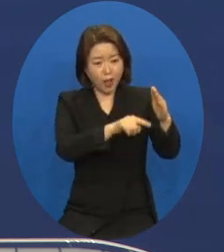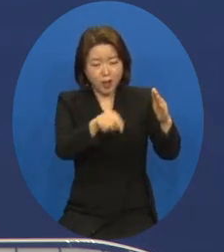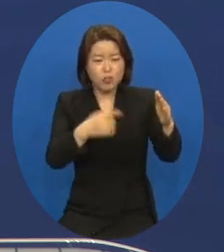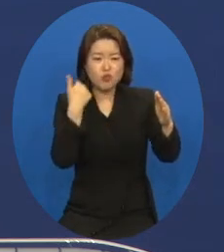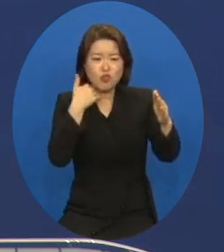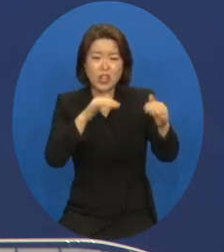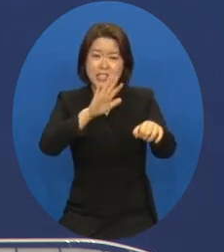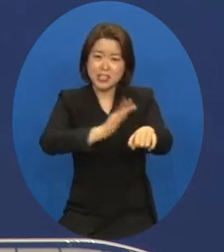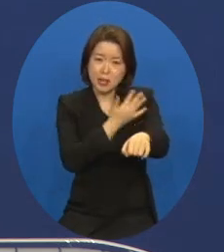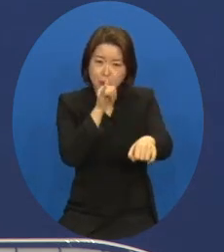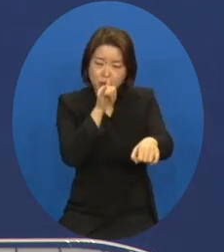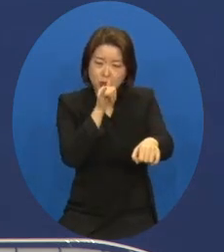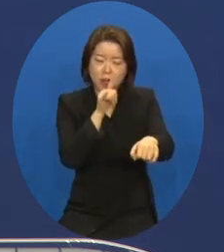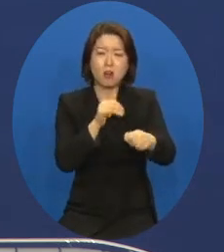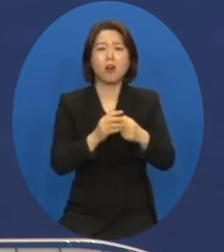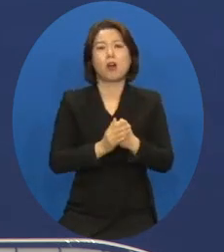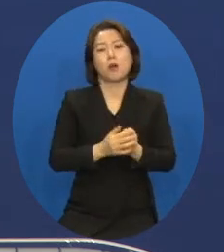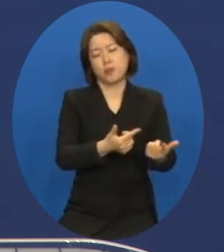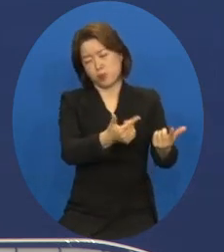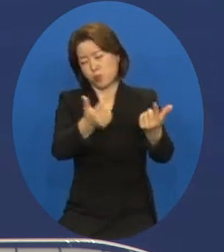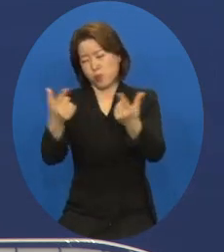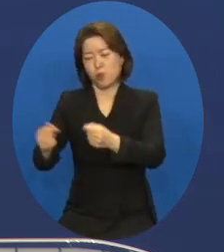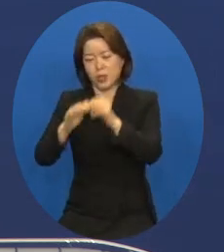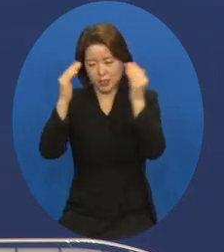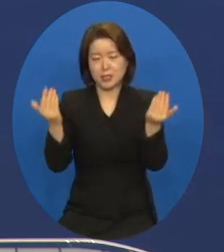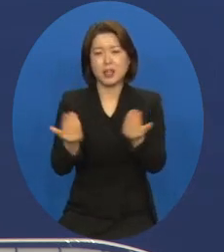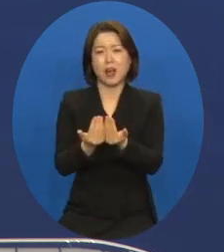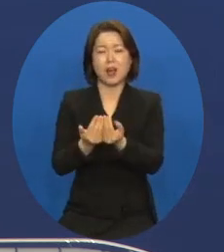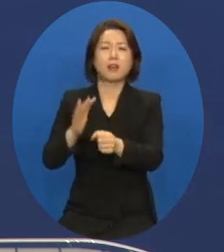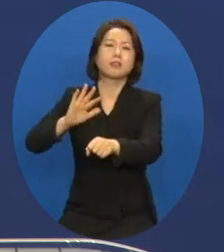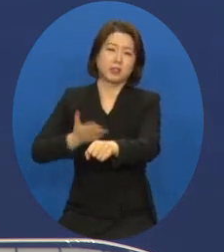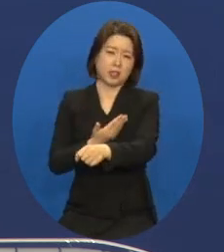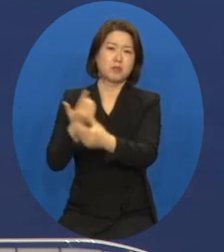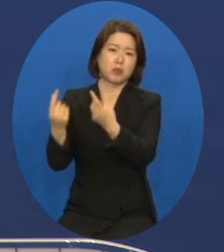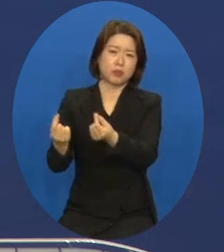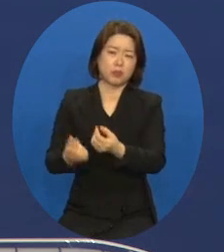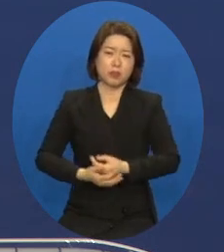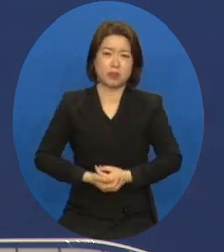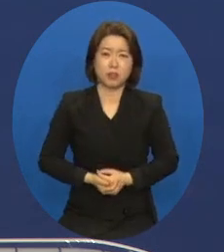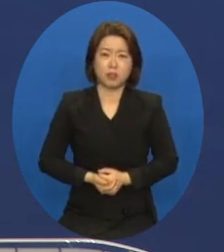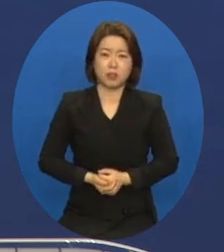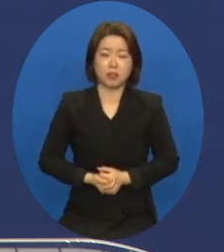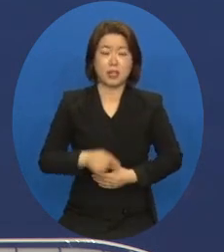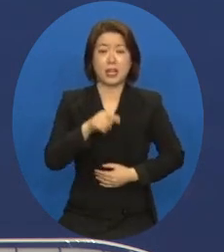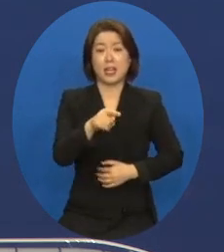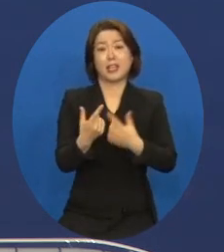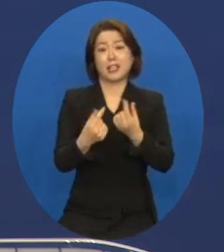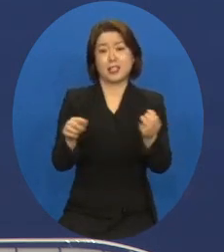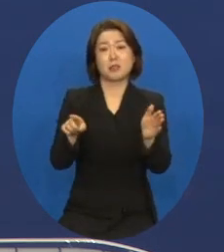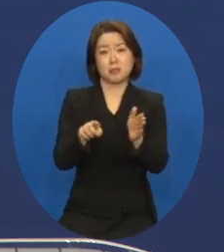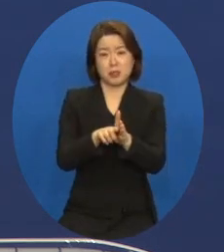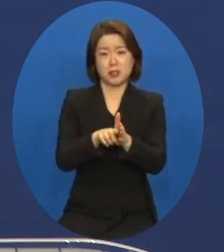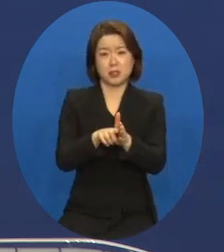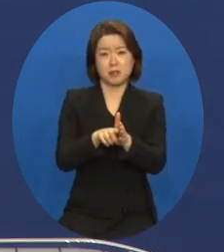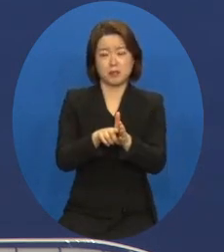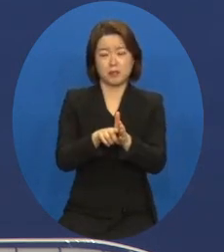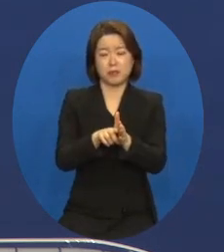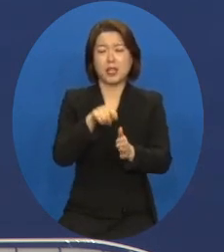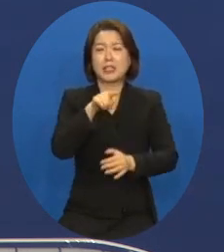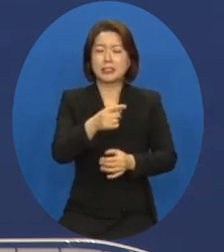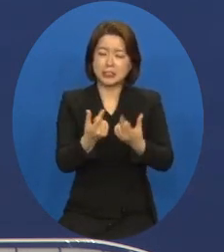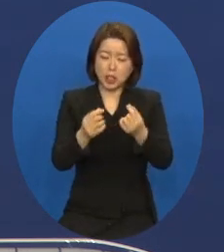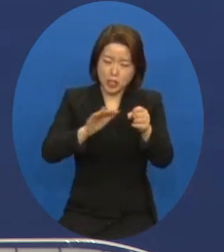온 교인들이 다 잘 못하는 것이라는 것입니다 이런 리듬과 그런 사랑